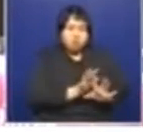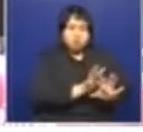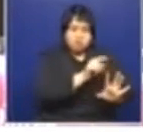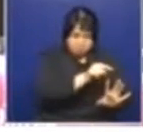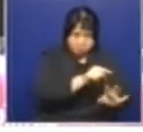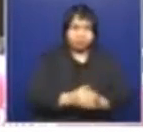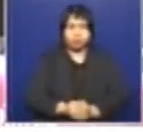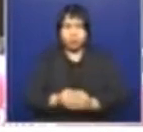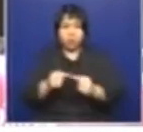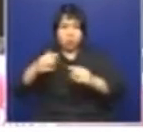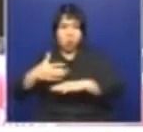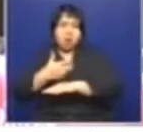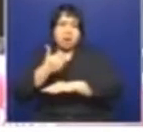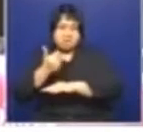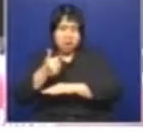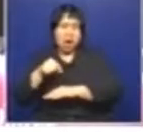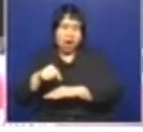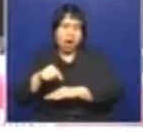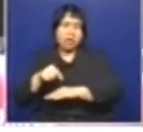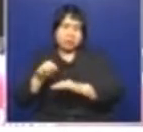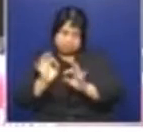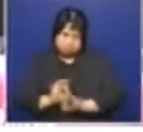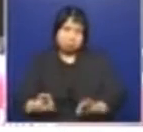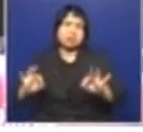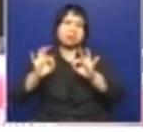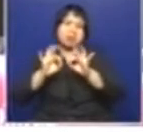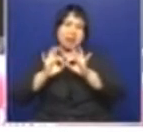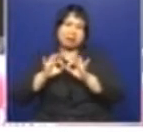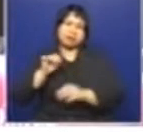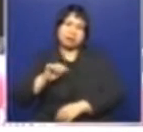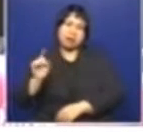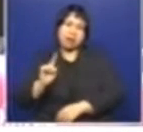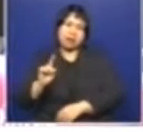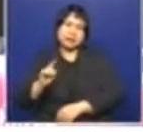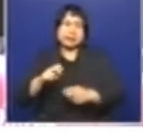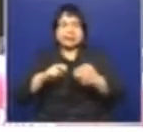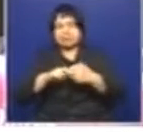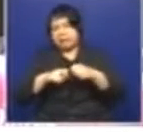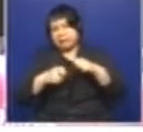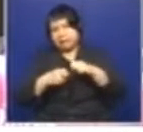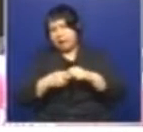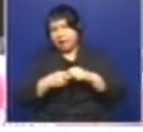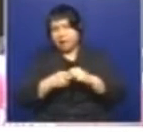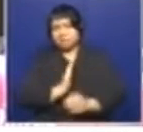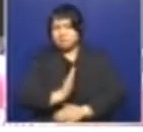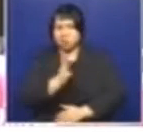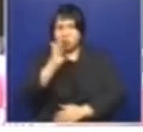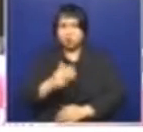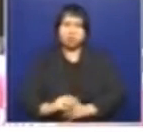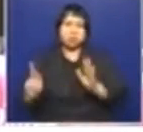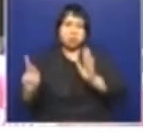ที่เราต้องยอมรับว่ามันเป็นการเมืองที่บูดเบี้ยวกติกาที่มันย